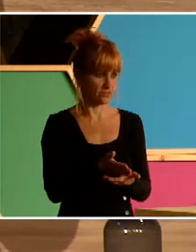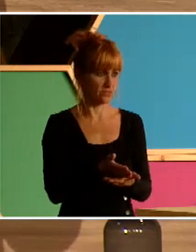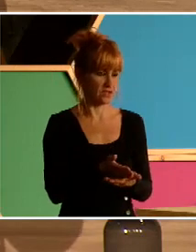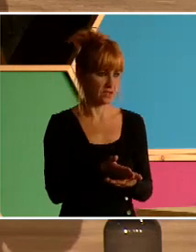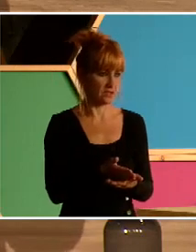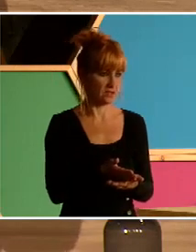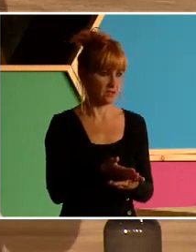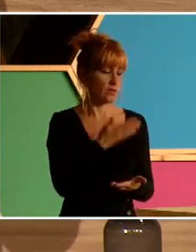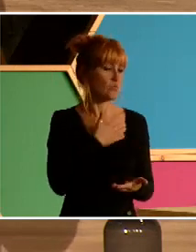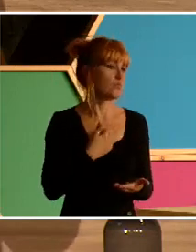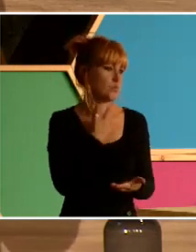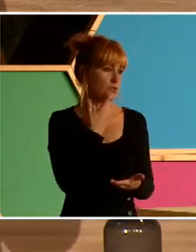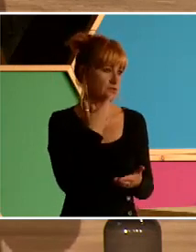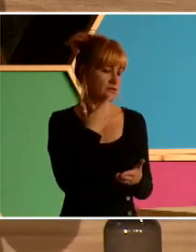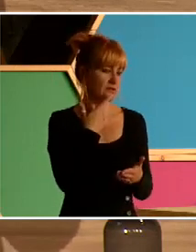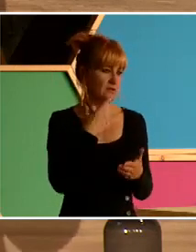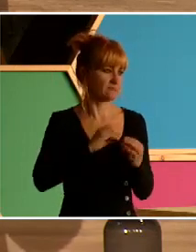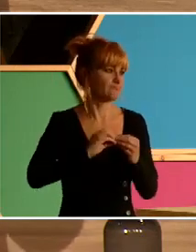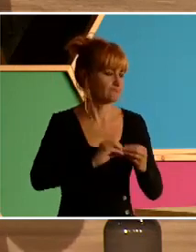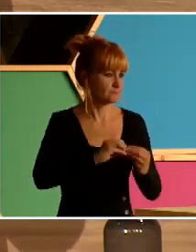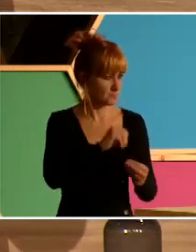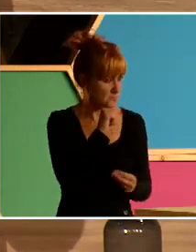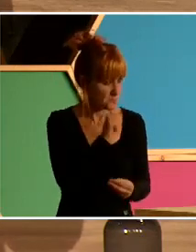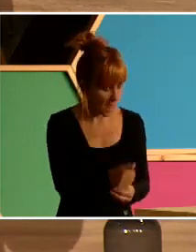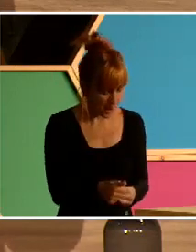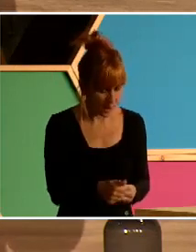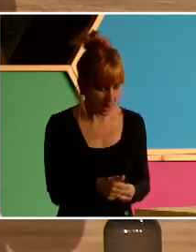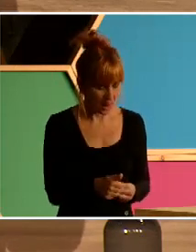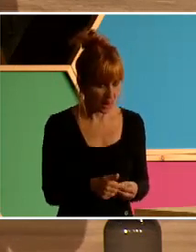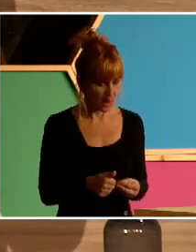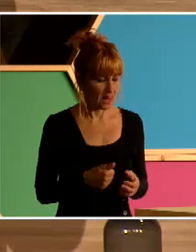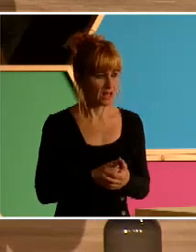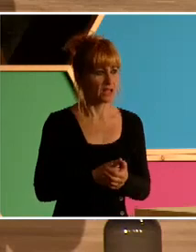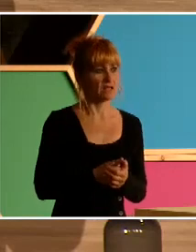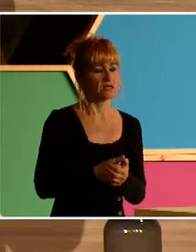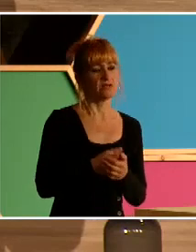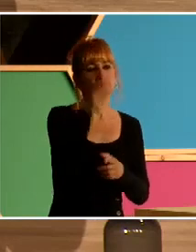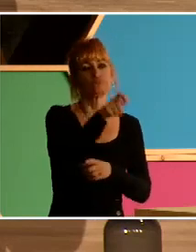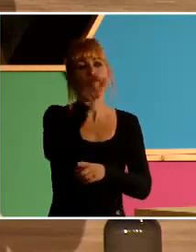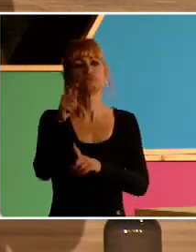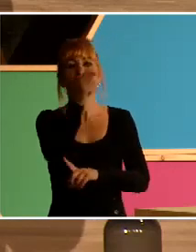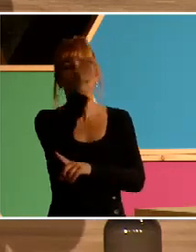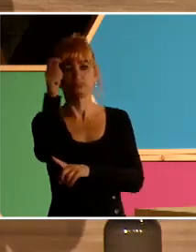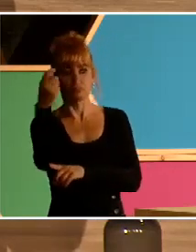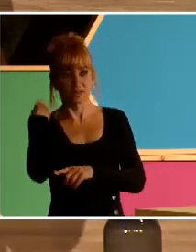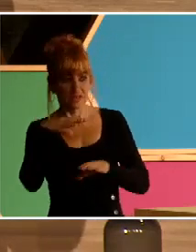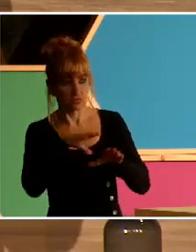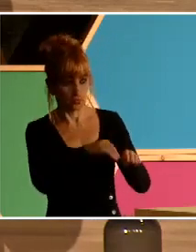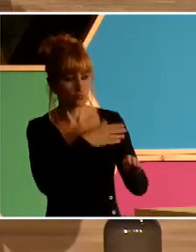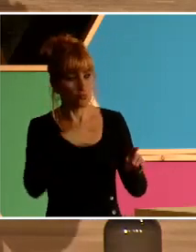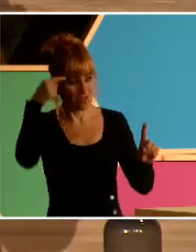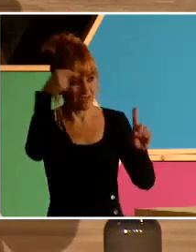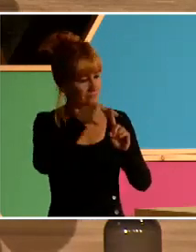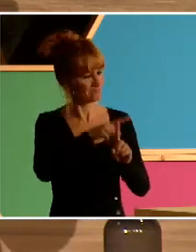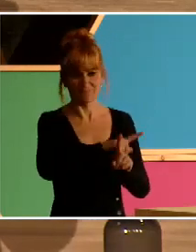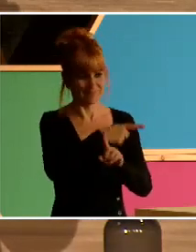fet un ús barroer, un ús que no és el que tenien els diputats i les diputades quan van aprovar aquest delicte en